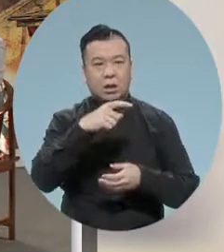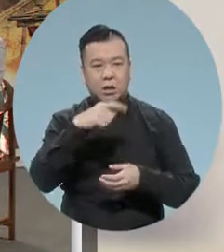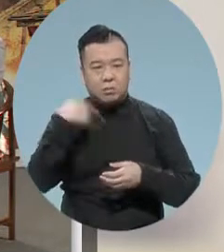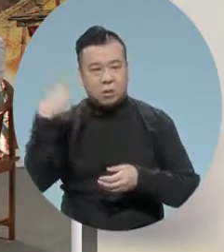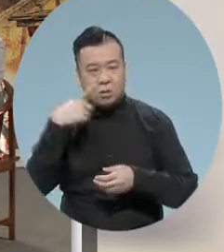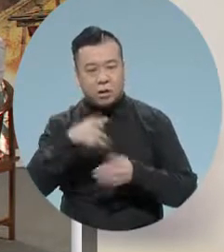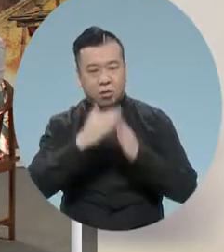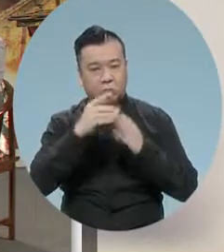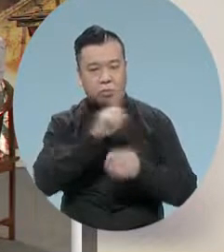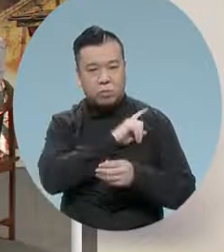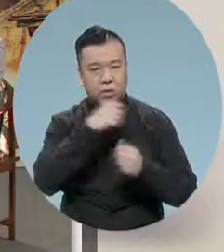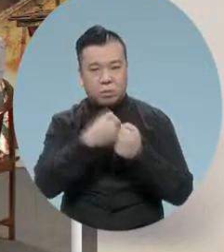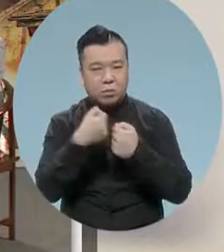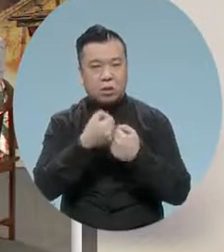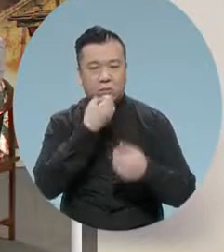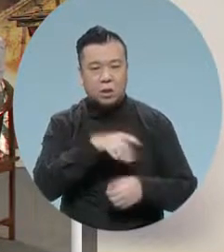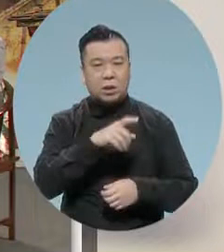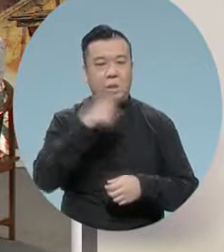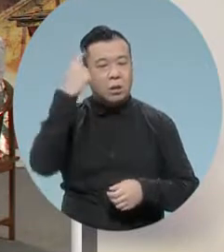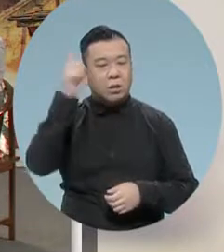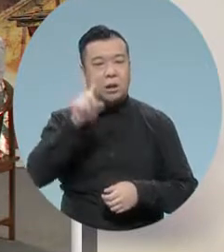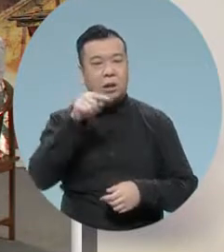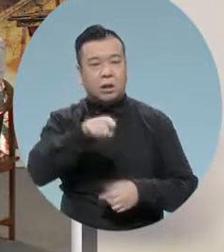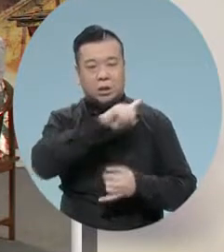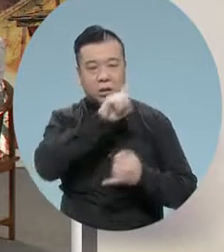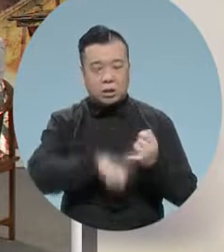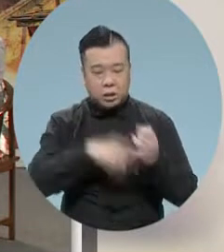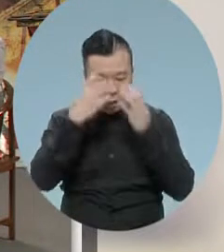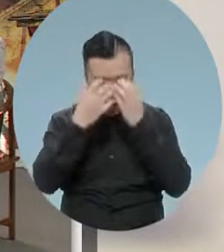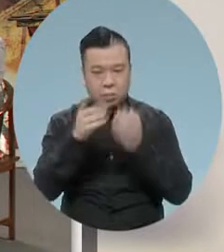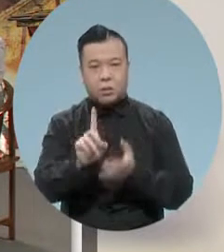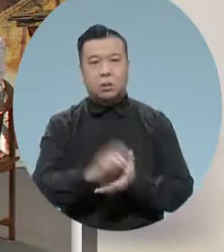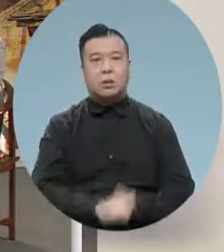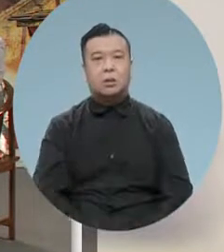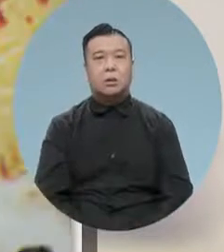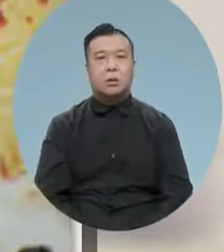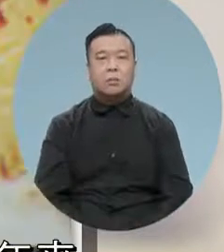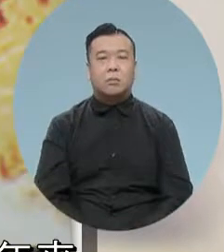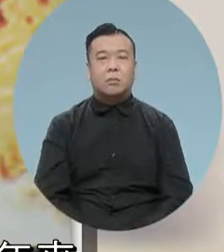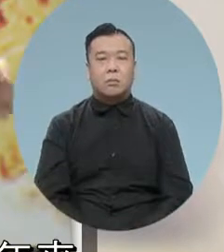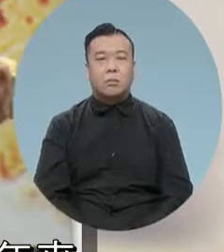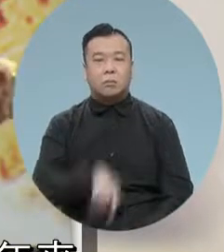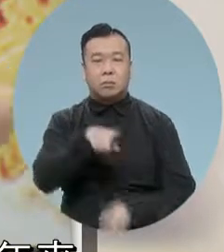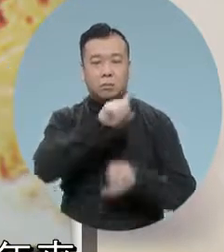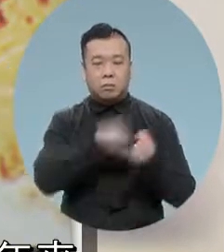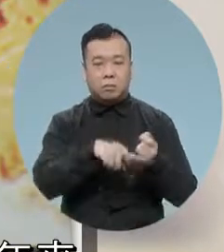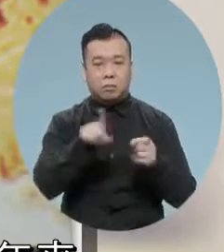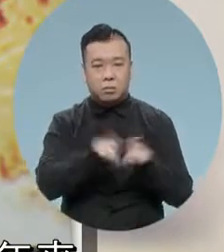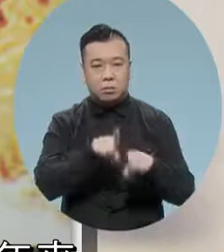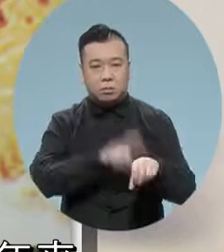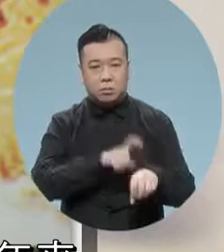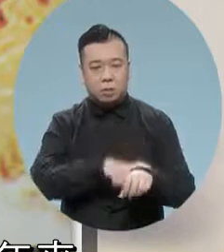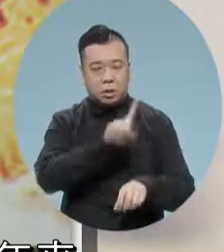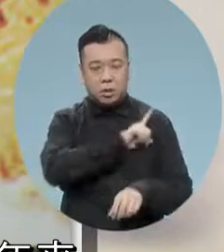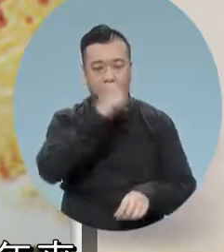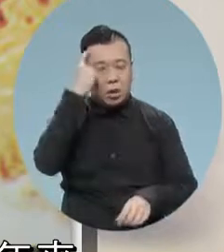争嘅经验教训啦，就总结出成为佢哋要注意嘅西方嘅经验。与此同时，亦都总结